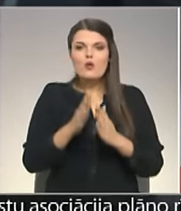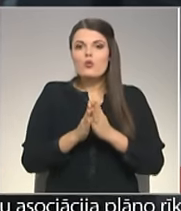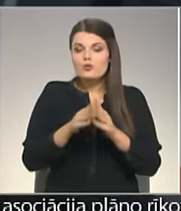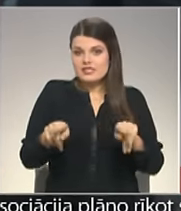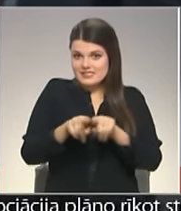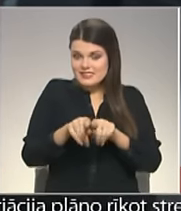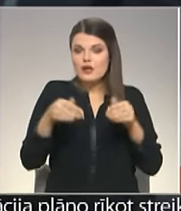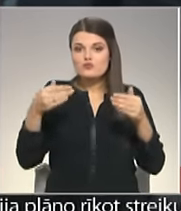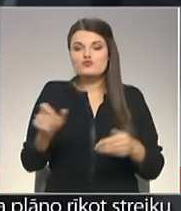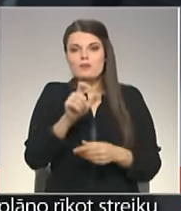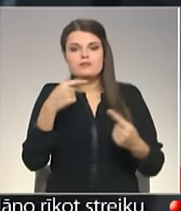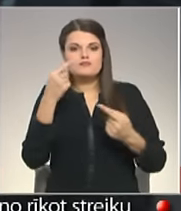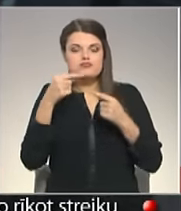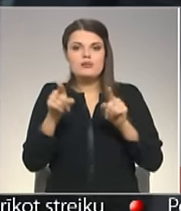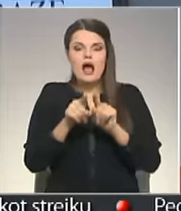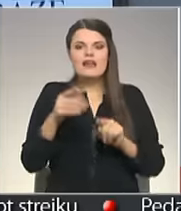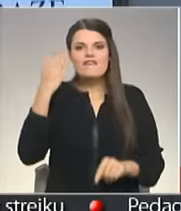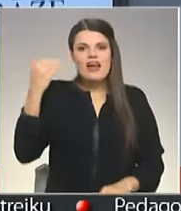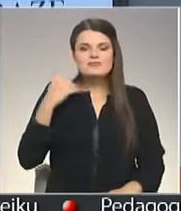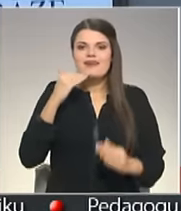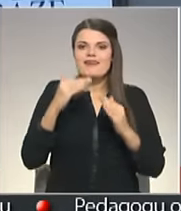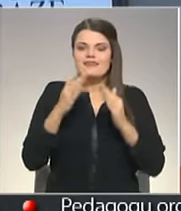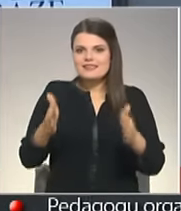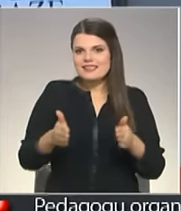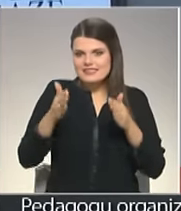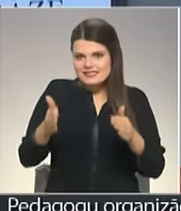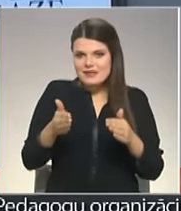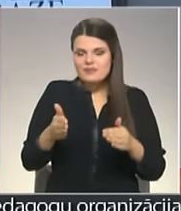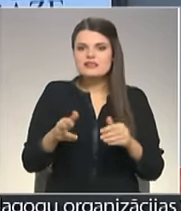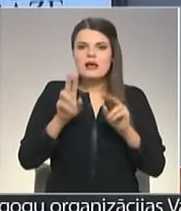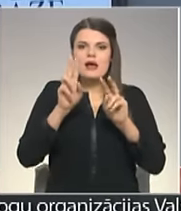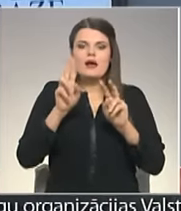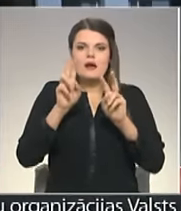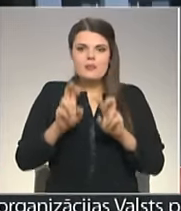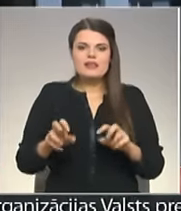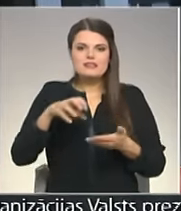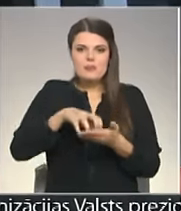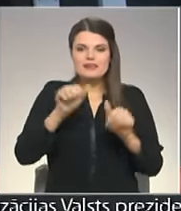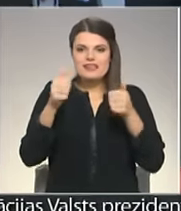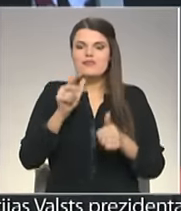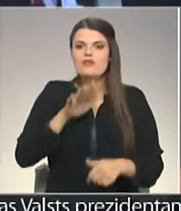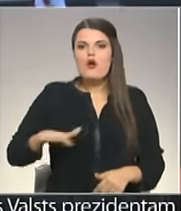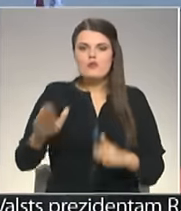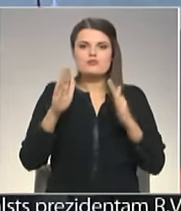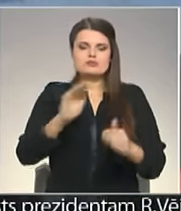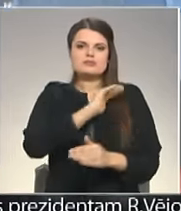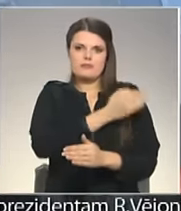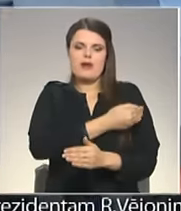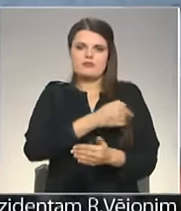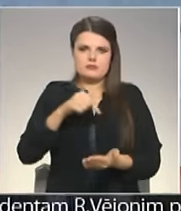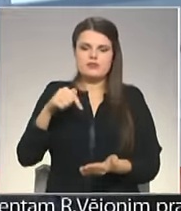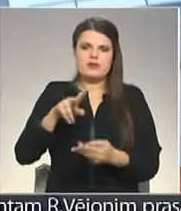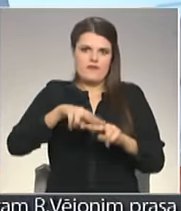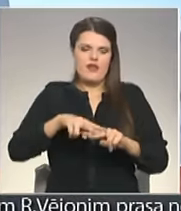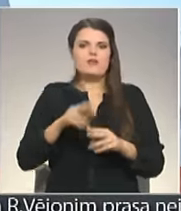Šobrīd ir pārunas ar Ventspils un Rēzeknes slimnīcām. Studiju un pētniecības klīniskās bāzes izveida Daugavpilī kļūst par spēcīgu atspēriena punktu, lai